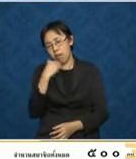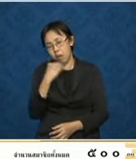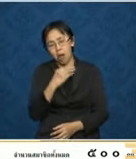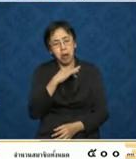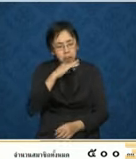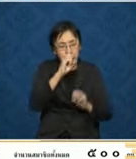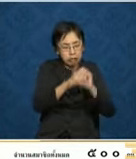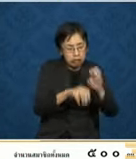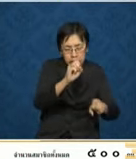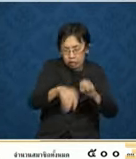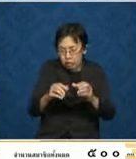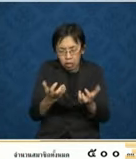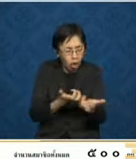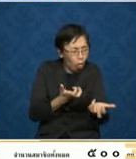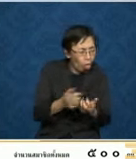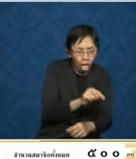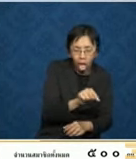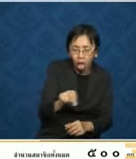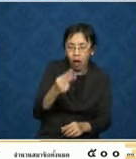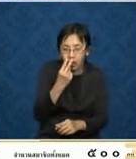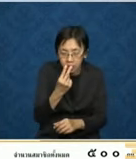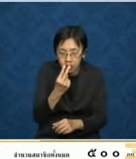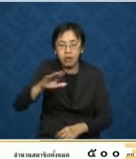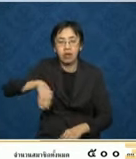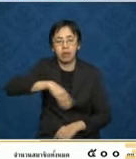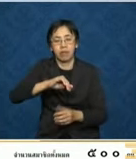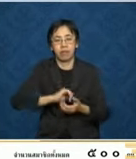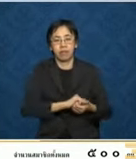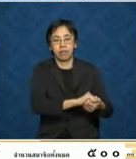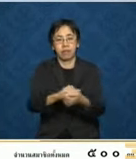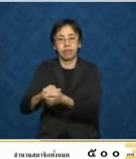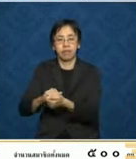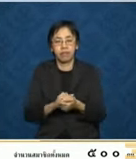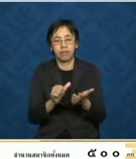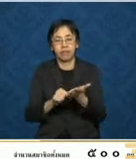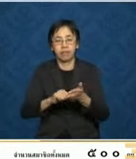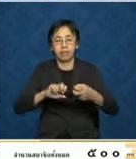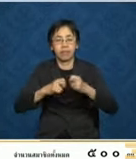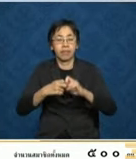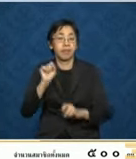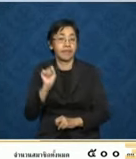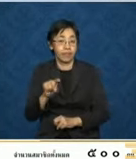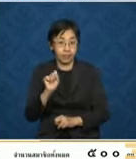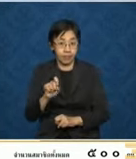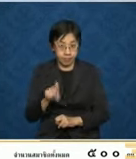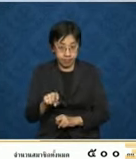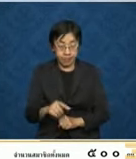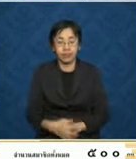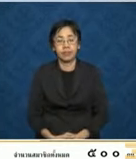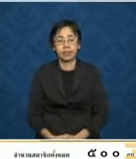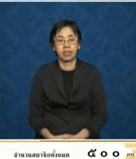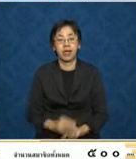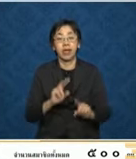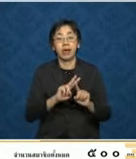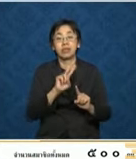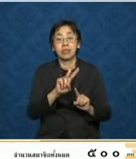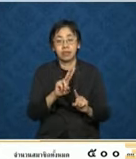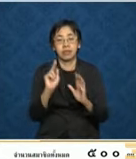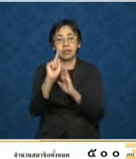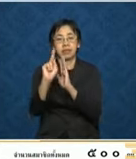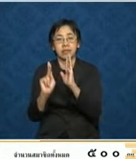นี้ค่ะดิฉันเห็นว่าเราควรร่วมช่วยกันแก้ไขปัญหาอย่างเร่งด่วนเรื่องที่2เรื่องข้อกฎหม